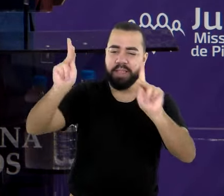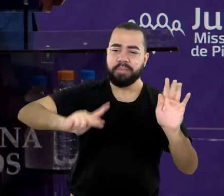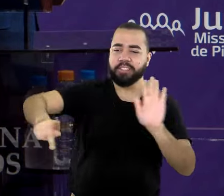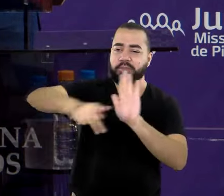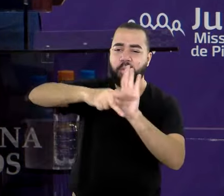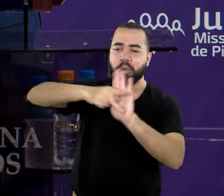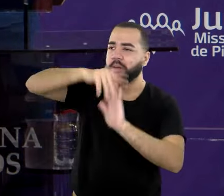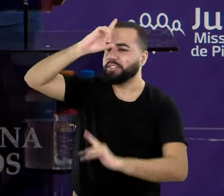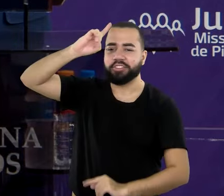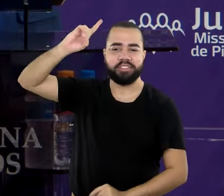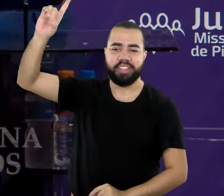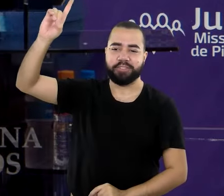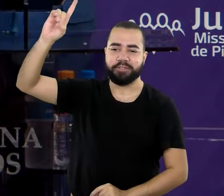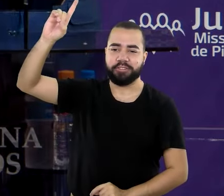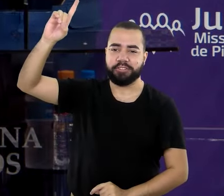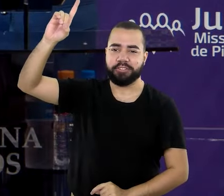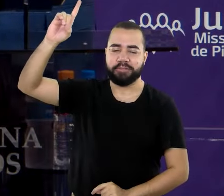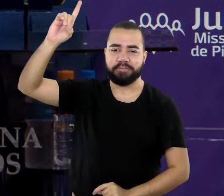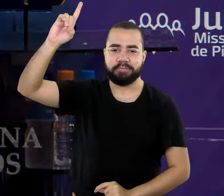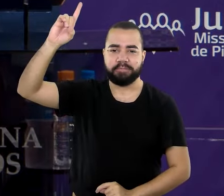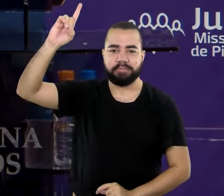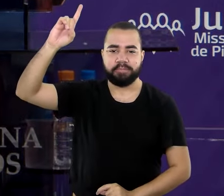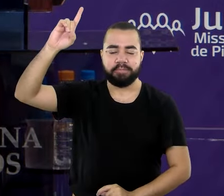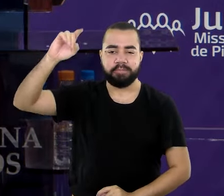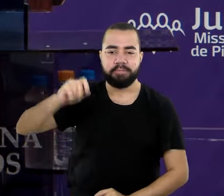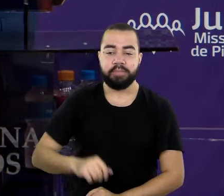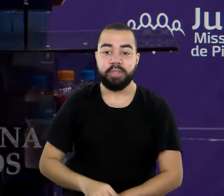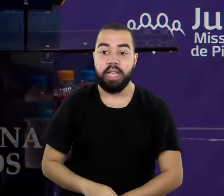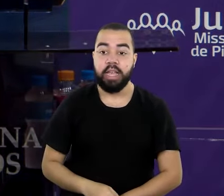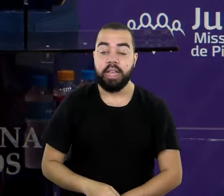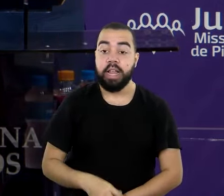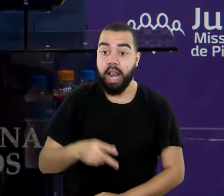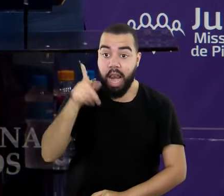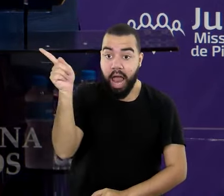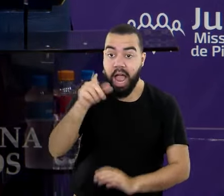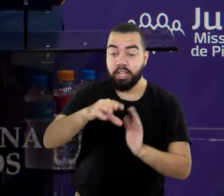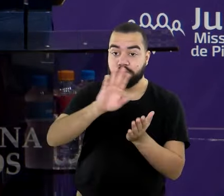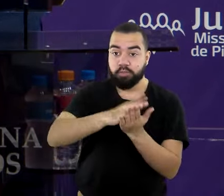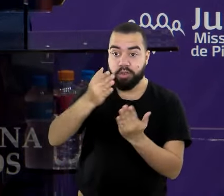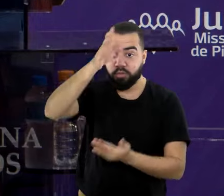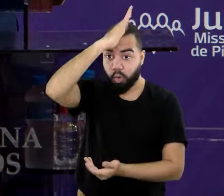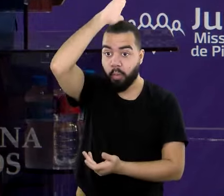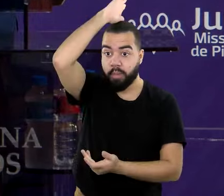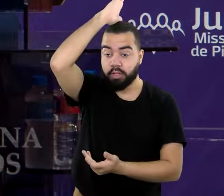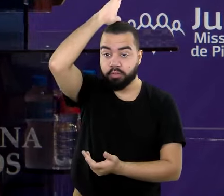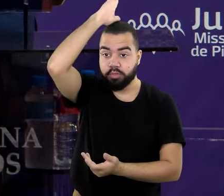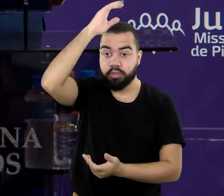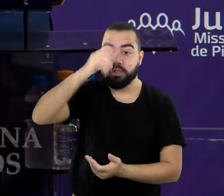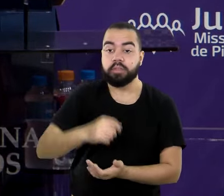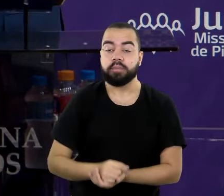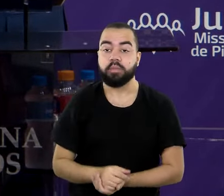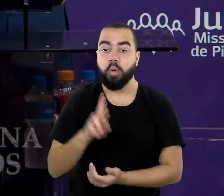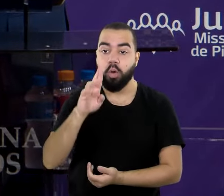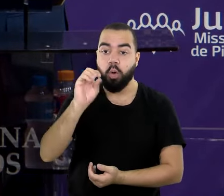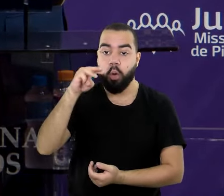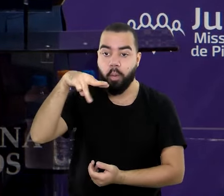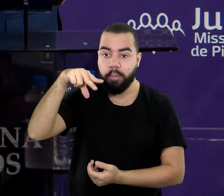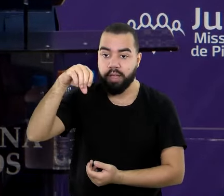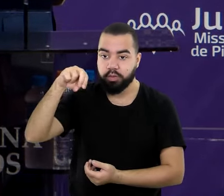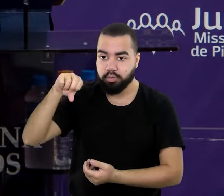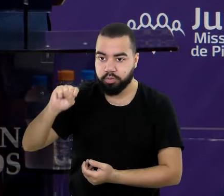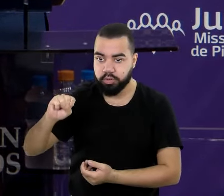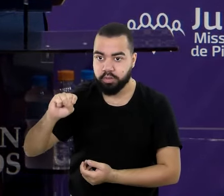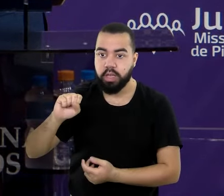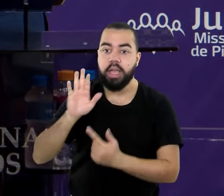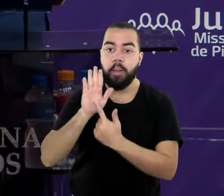Deus. 로마서 5장 1절의 말씀이 있습니다. Tem a palavra em Romanos 5:1 que ele fala assim: 우리